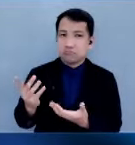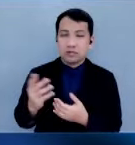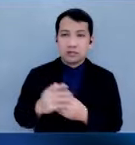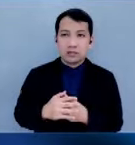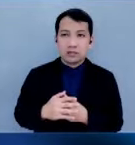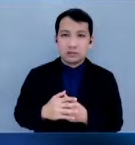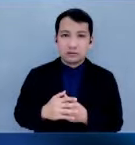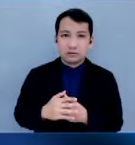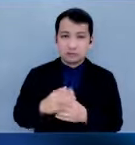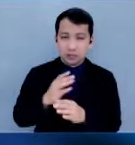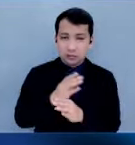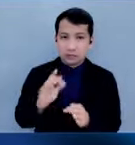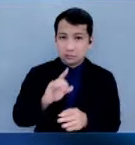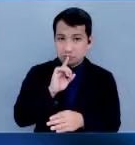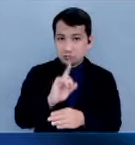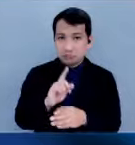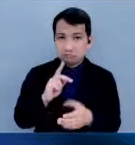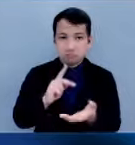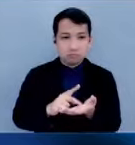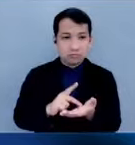ma-segue yung kanilang mga